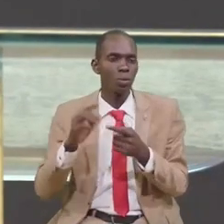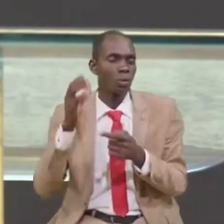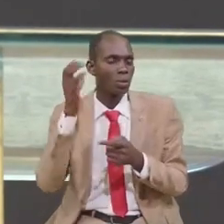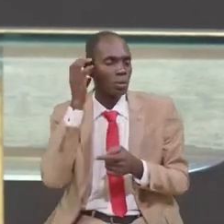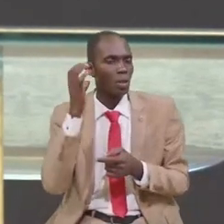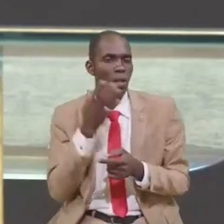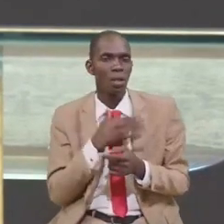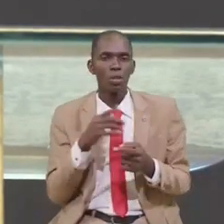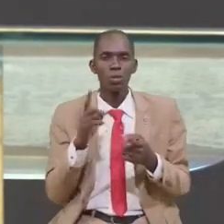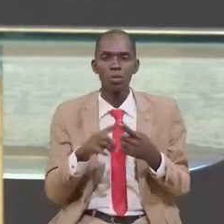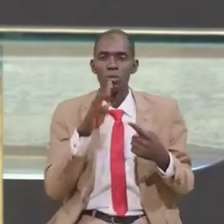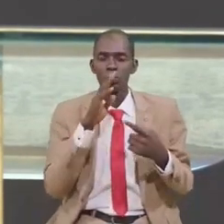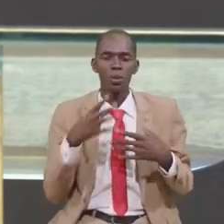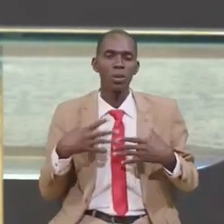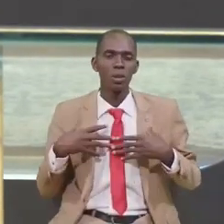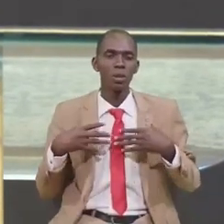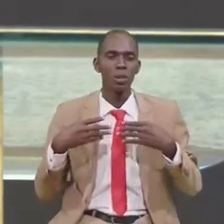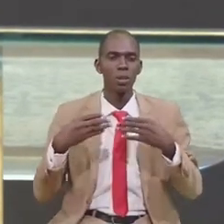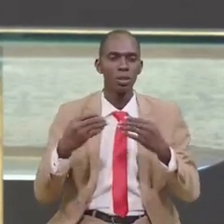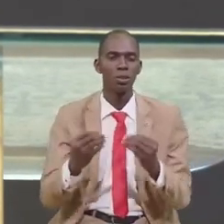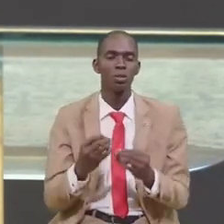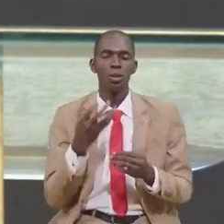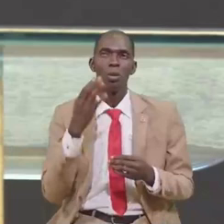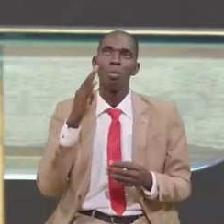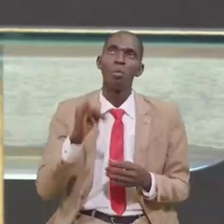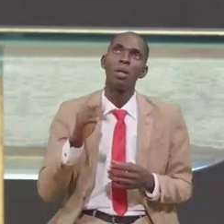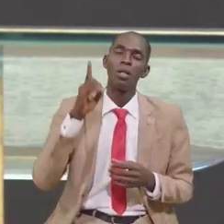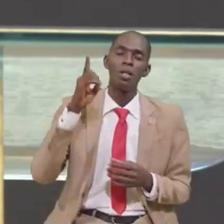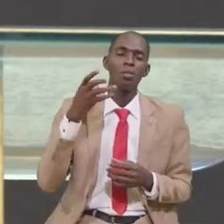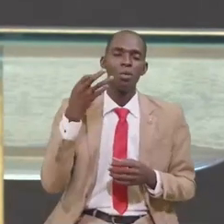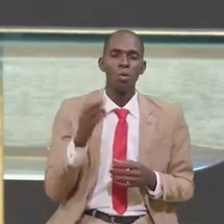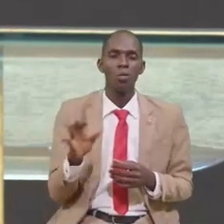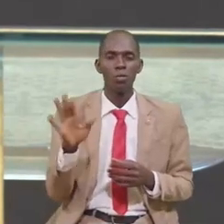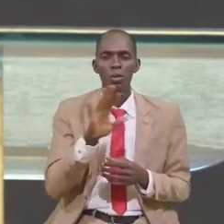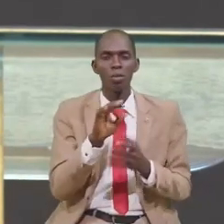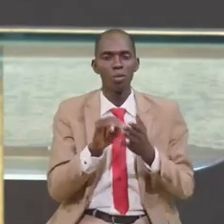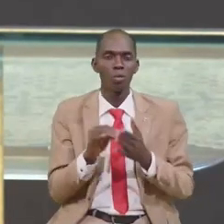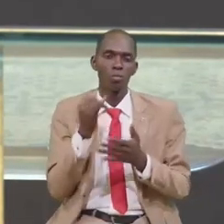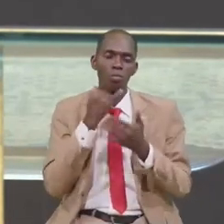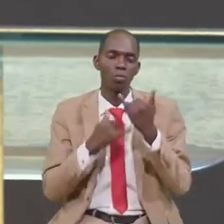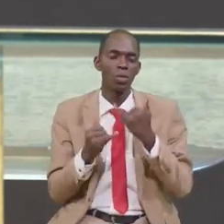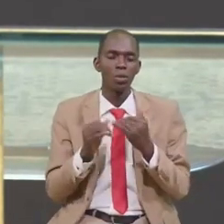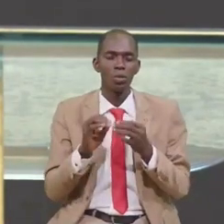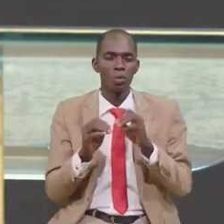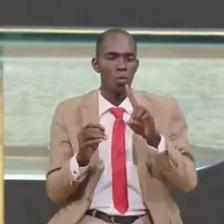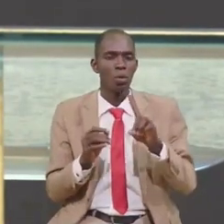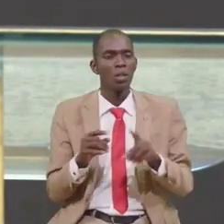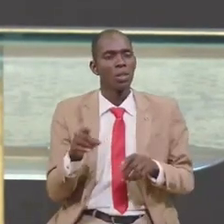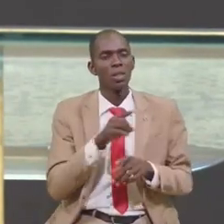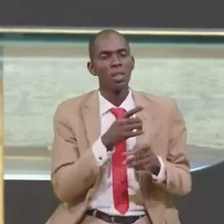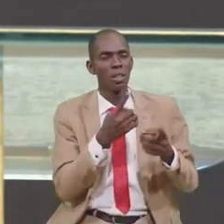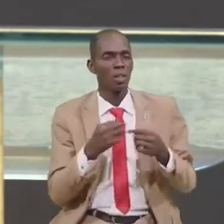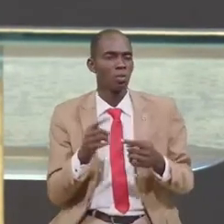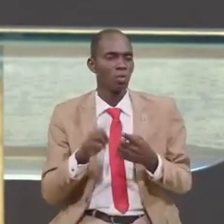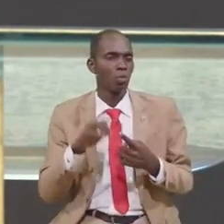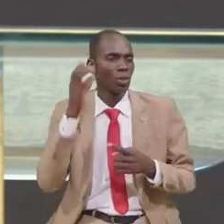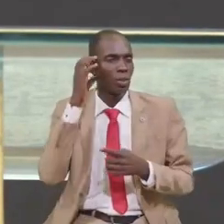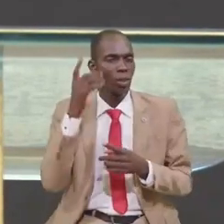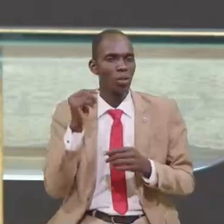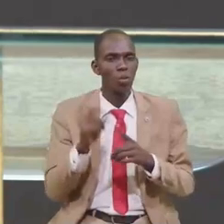leur maladie. Numéro 1, ils venaient et entendre la parole de Dieu, la parole